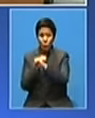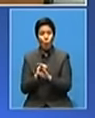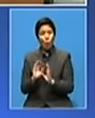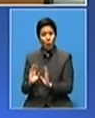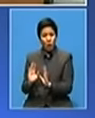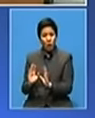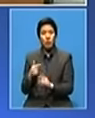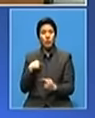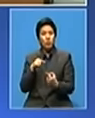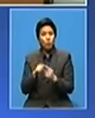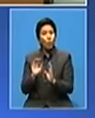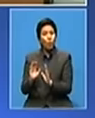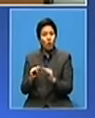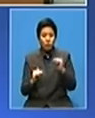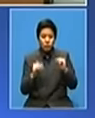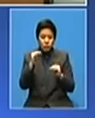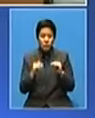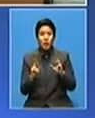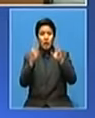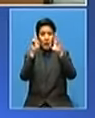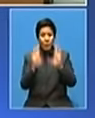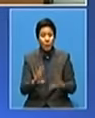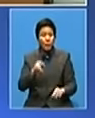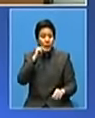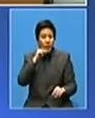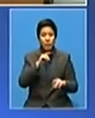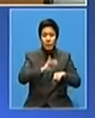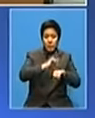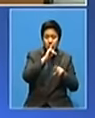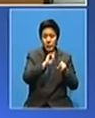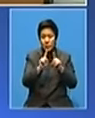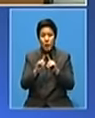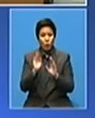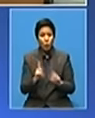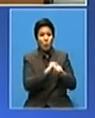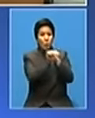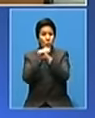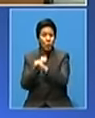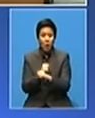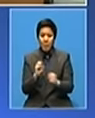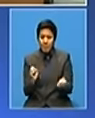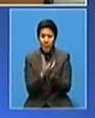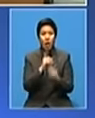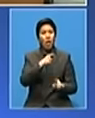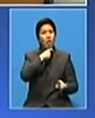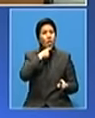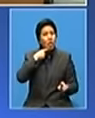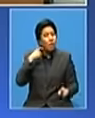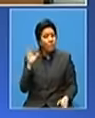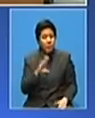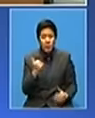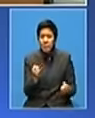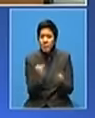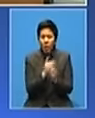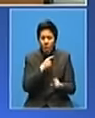แลเพื่อจะรักษาสมดุลของระบบนิเวศภัยพิบัติทางธรรมชาติทั้งหลายไม่ว่าจะเป็นภัยแล้งหรืออุทกภัยทั้งหมดนั้น